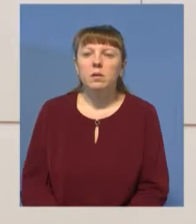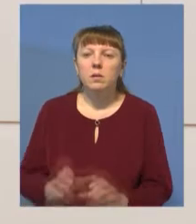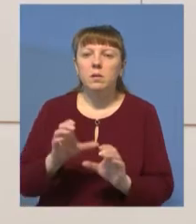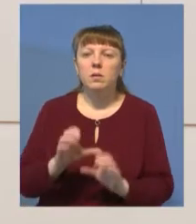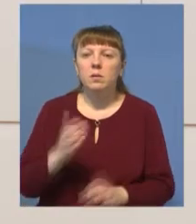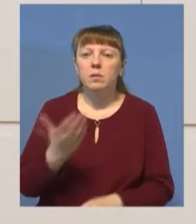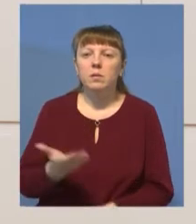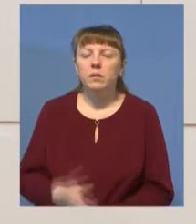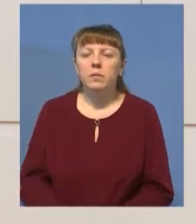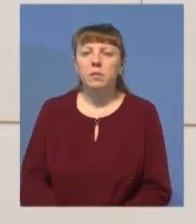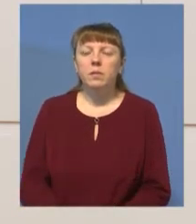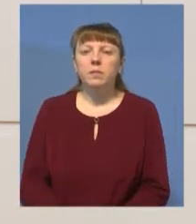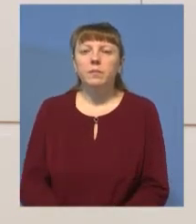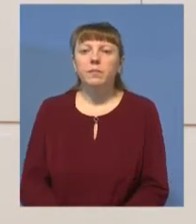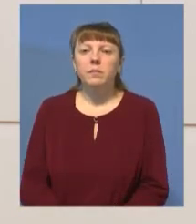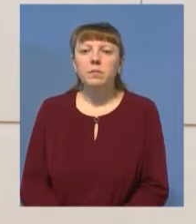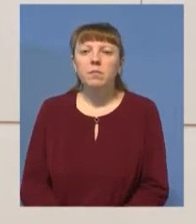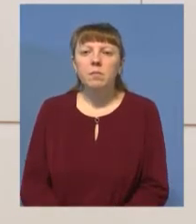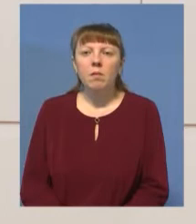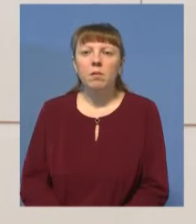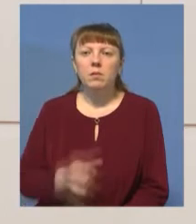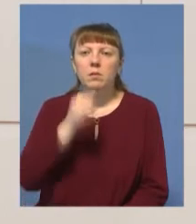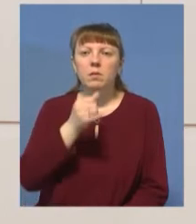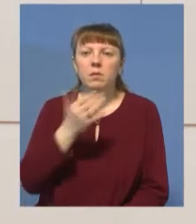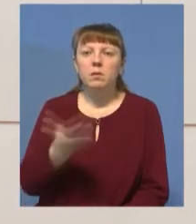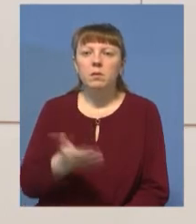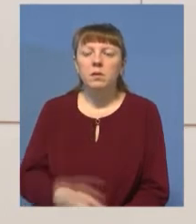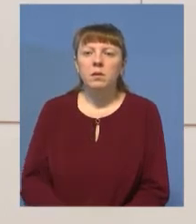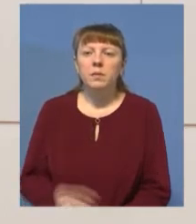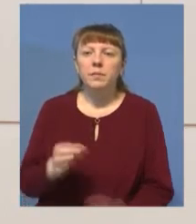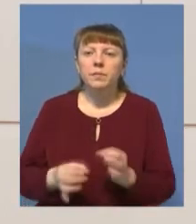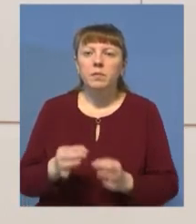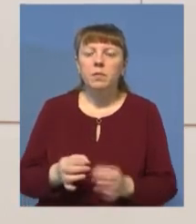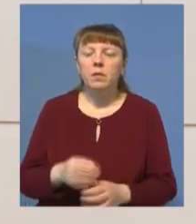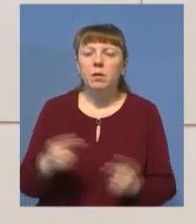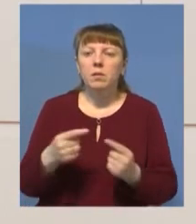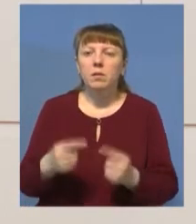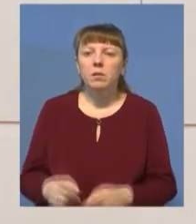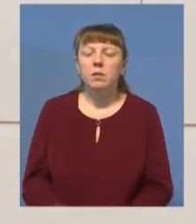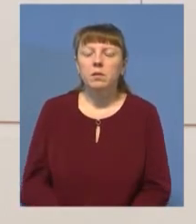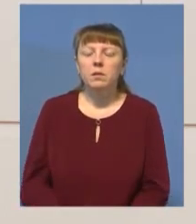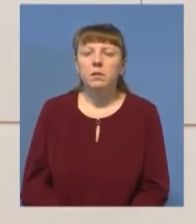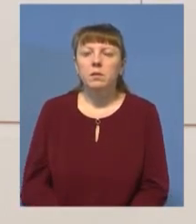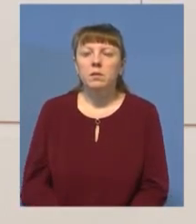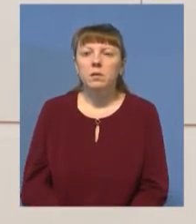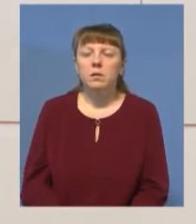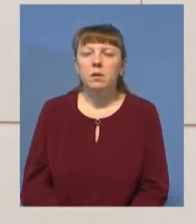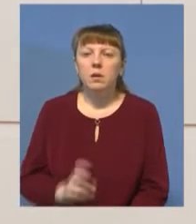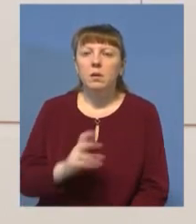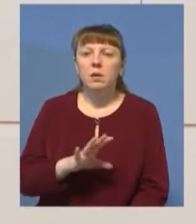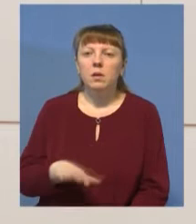предоставляется поставщику возможность досудебного урегулирования спора все-таки решить это без